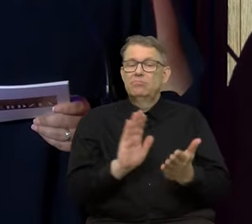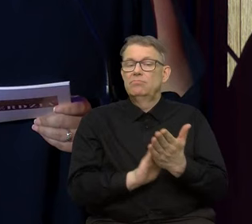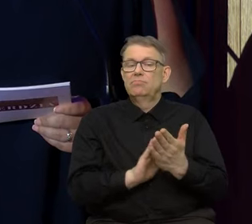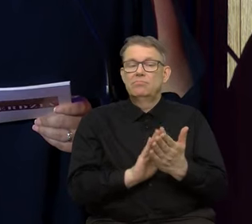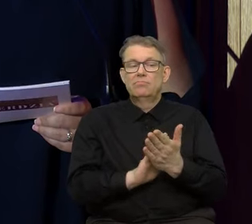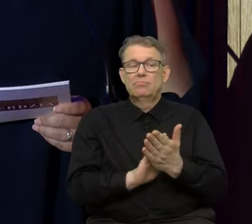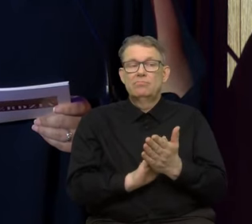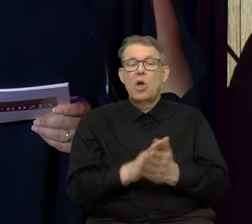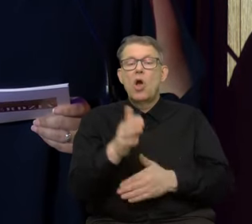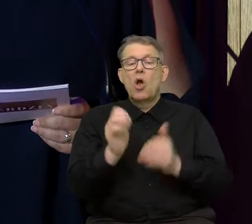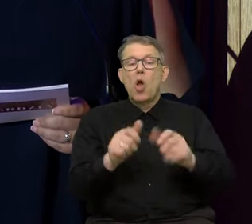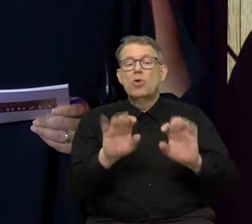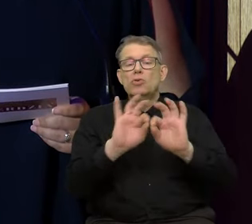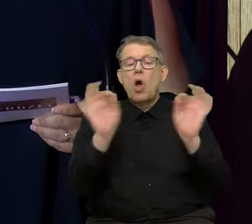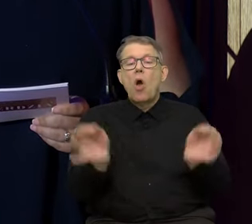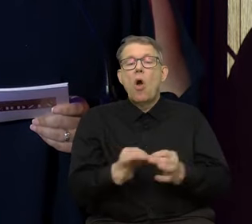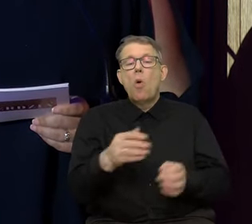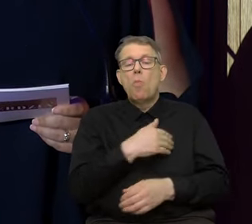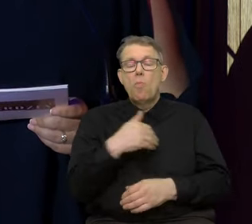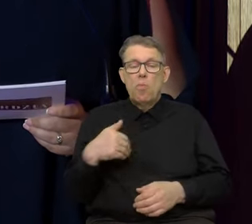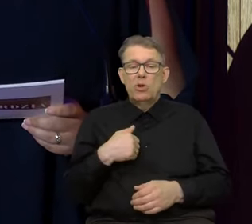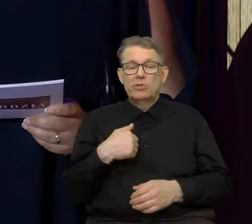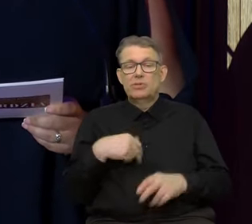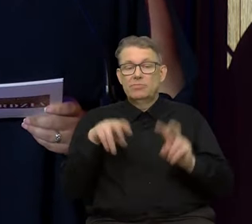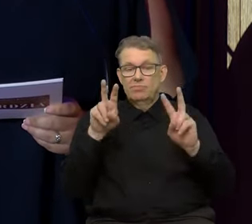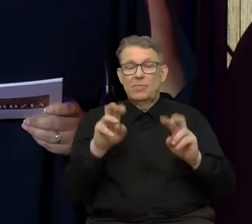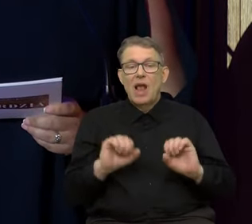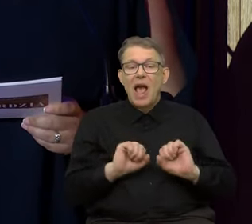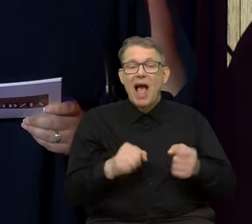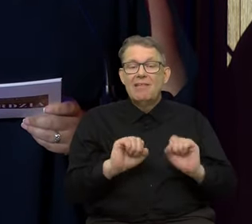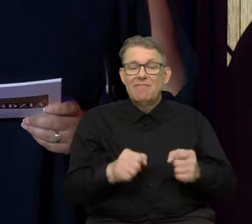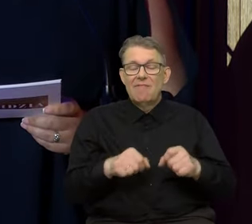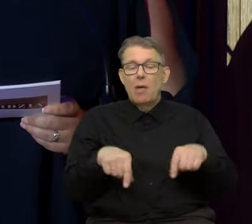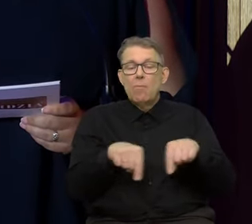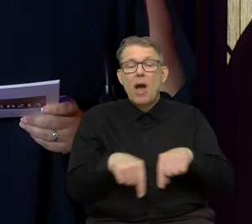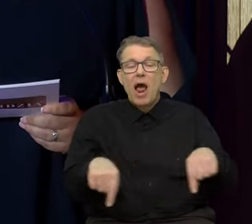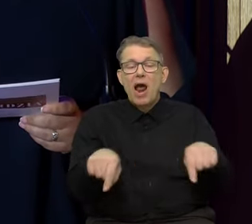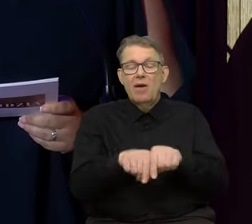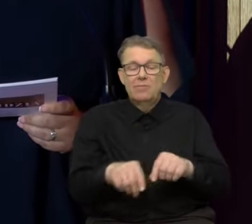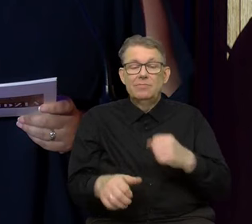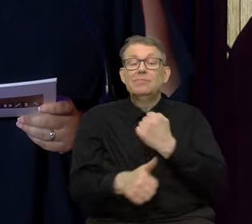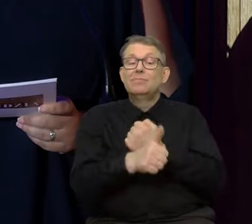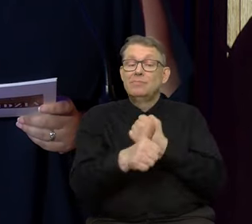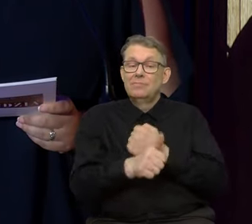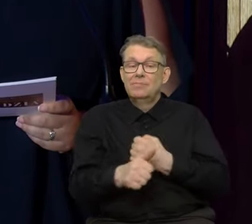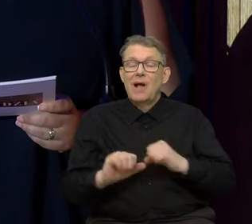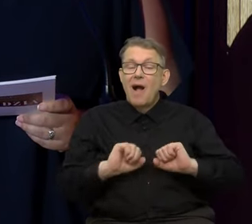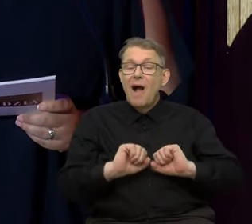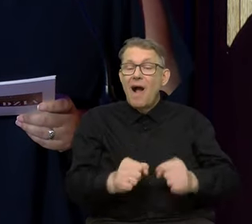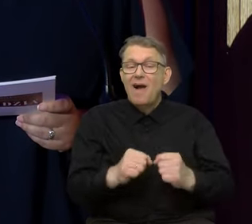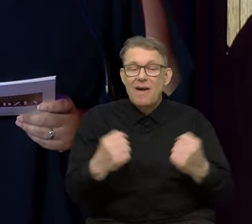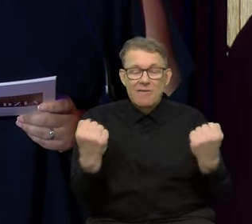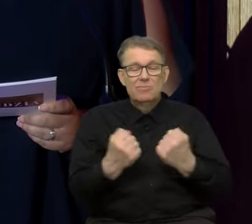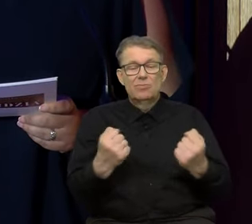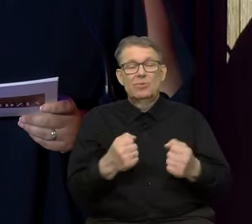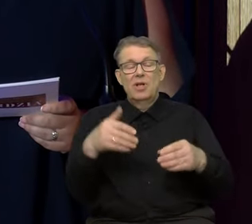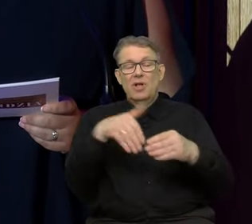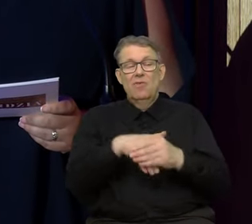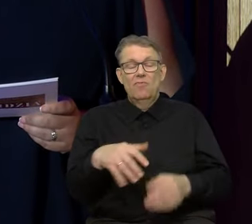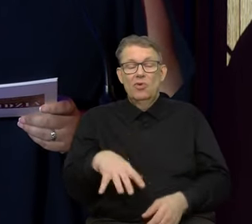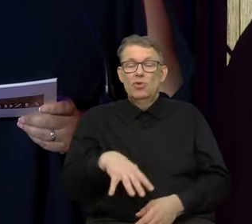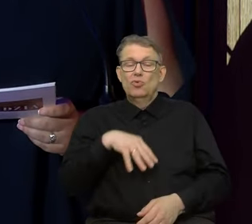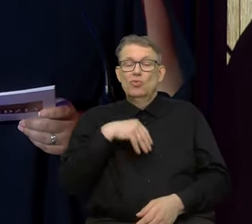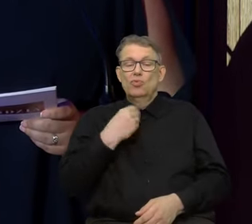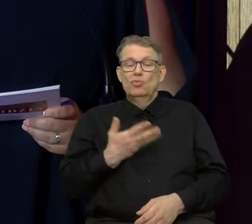w konkursie ogólnopolskim Aktywna Parafia. Ze względu na zaangażowanie i służbę w duchu miłosierdzia